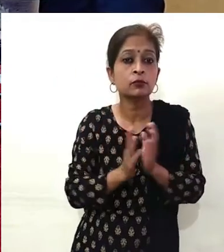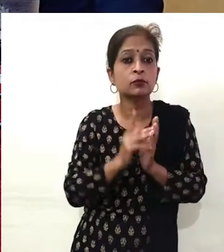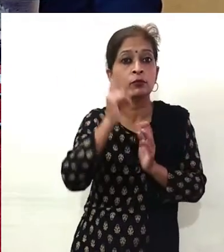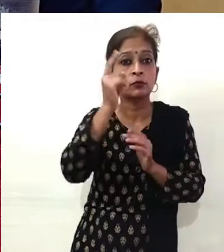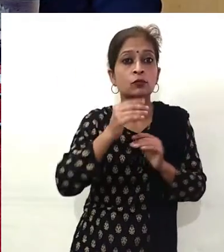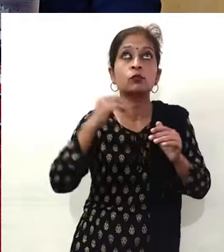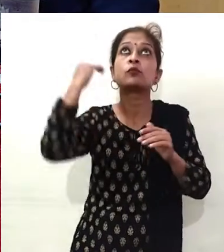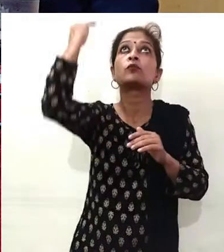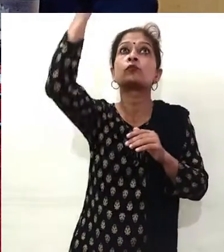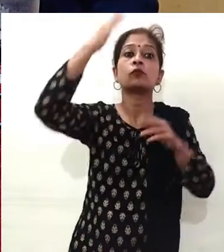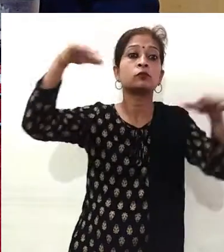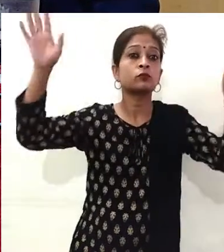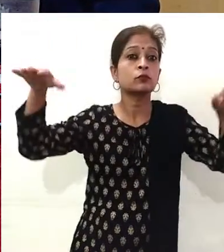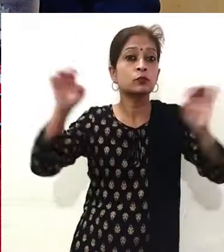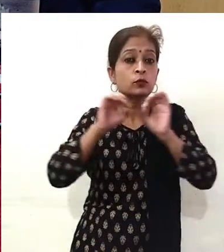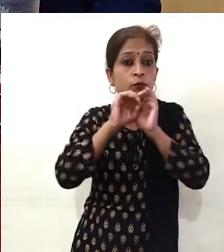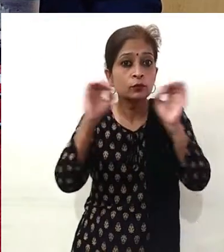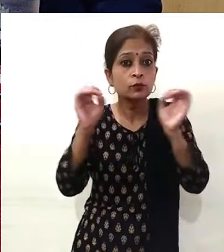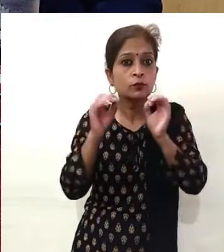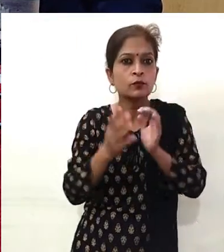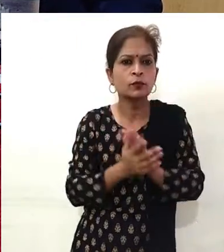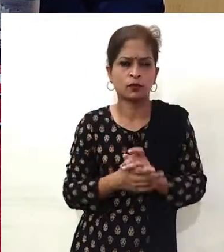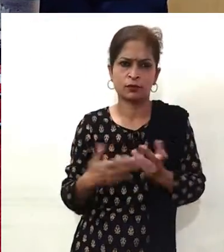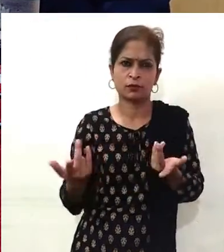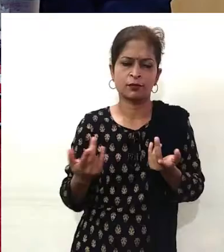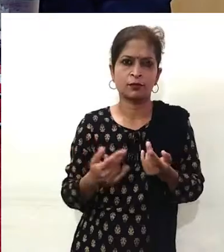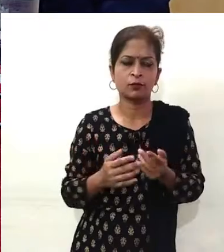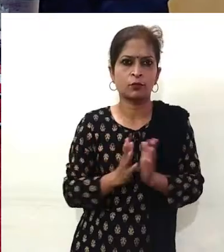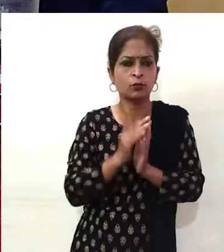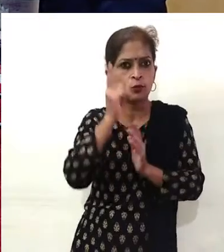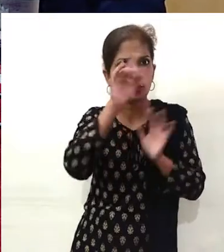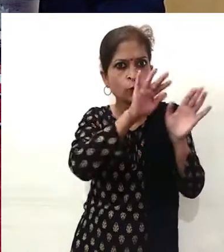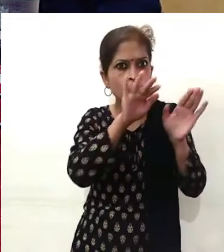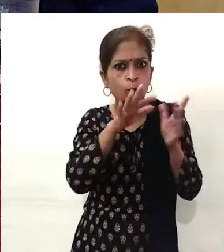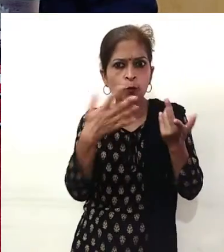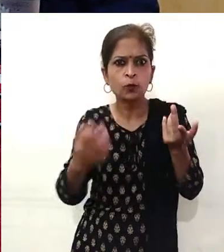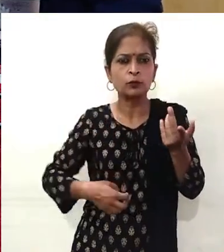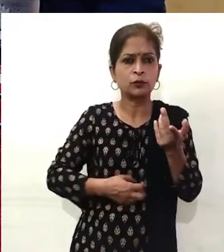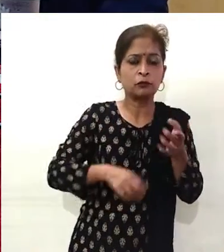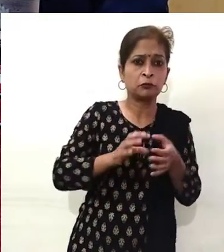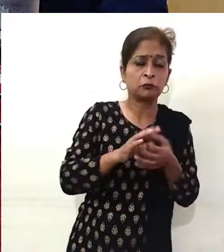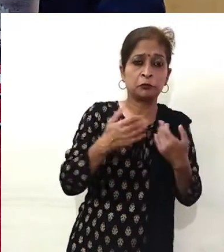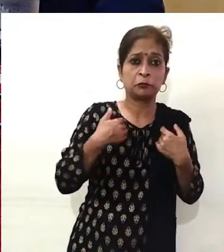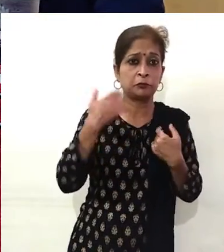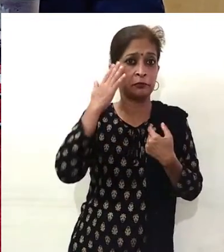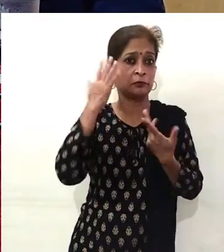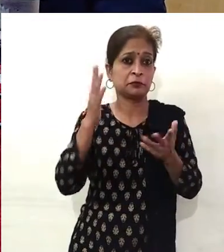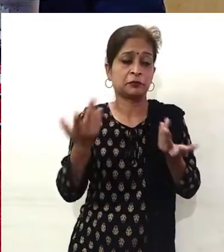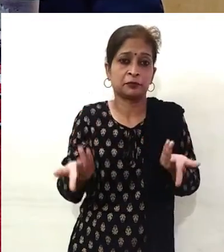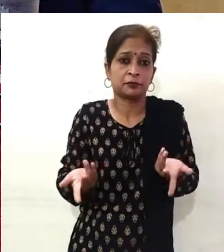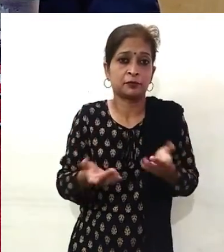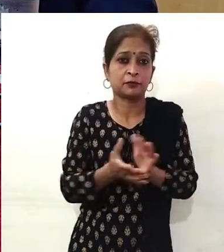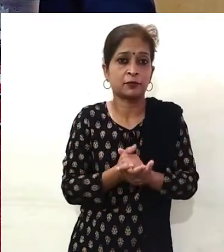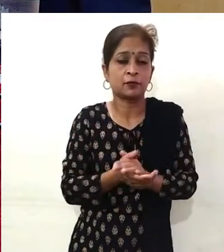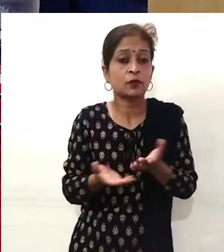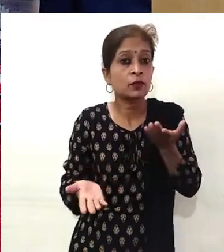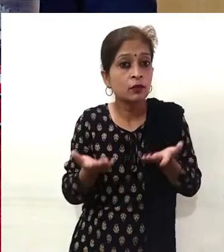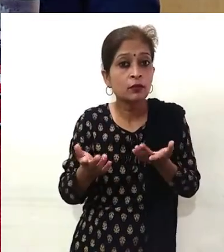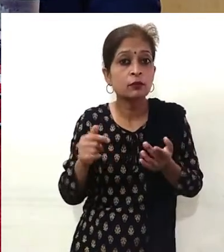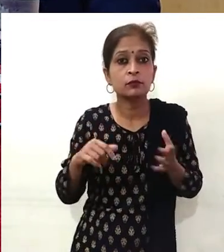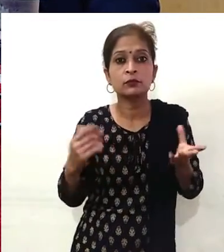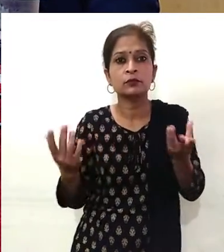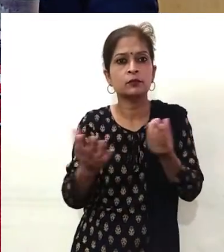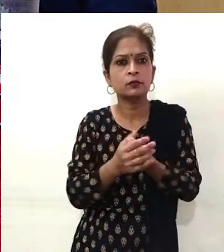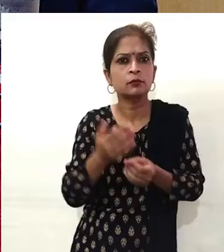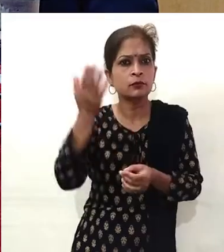के ऊपर कोई भी पंछी नहीं उड़ता। सर ये कोई दैवी शक्ति है या कुछ साइंटिफिक रीजन तो होगा? कुछ तो होगा जो बनाने का। कहने का मेरा मतलब ये है कि हम